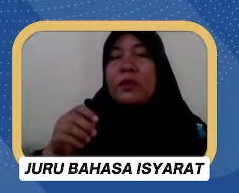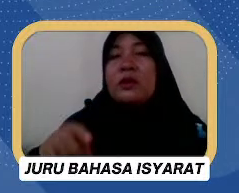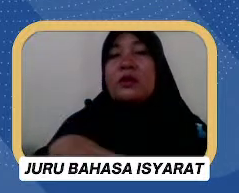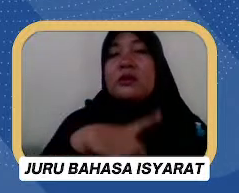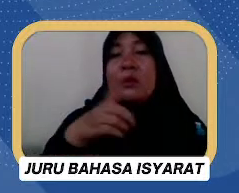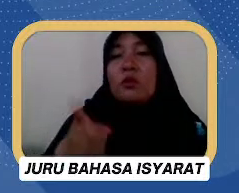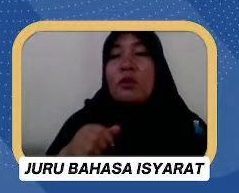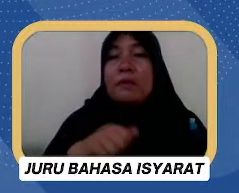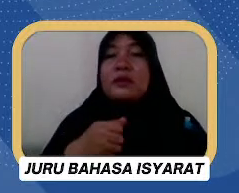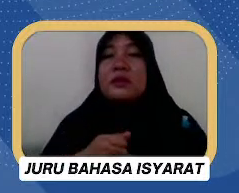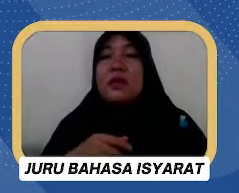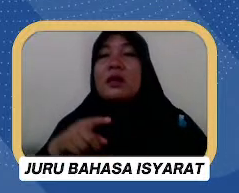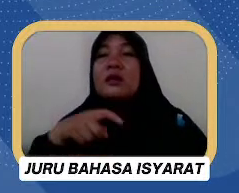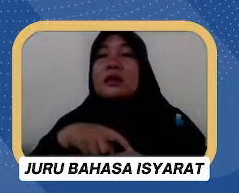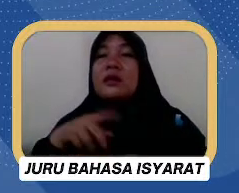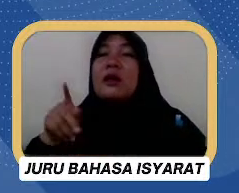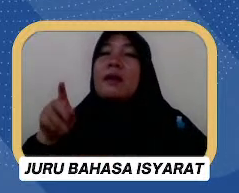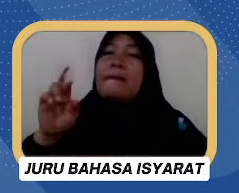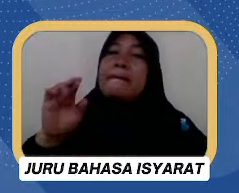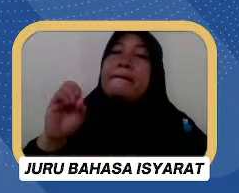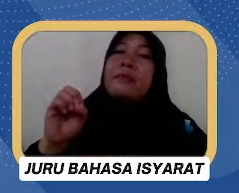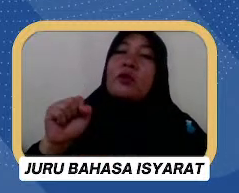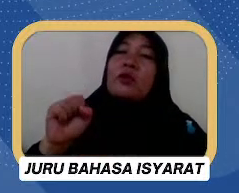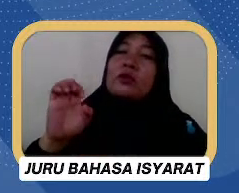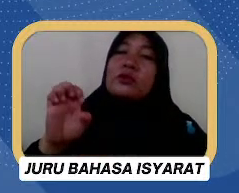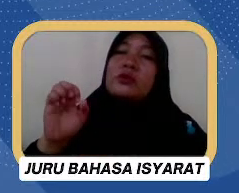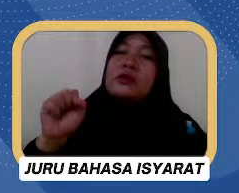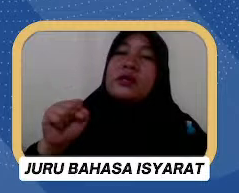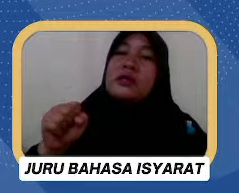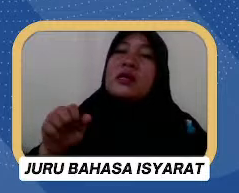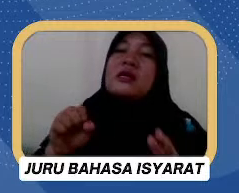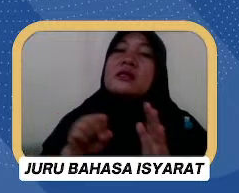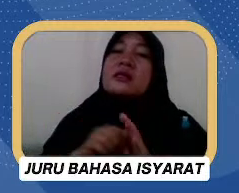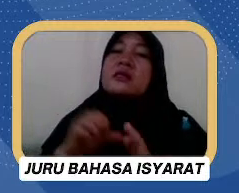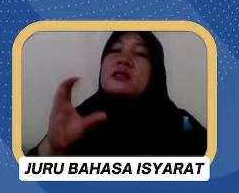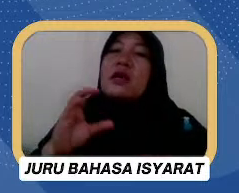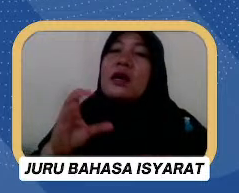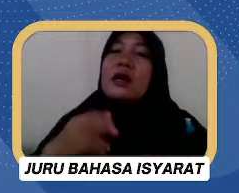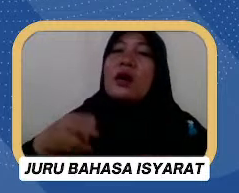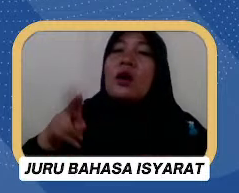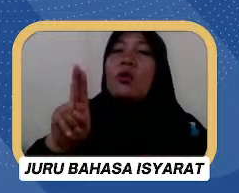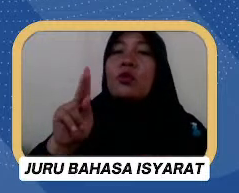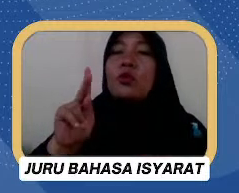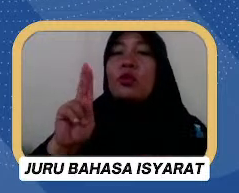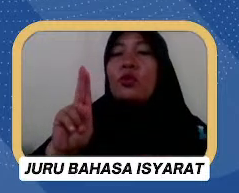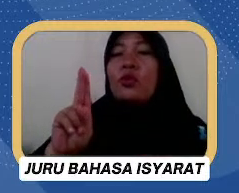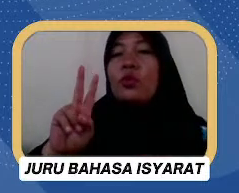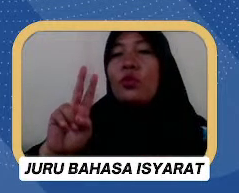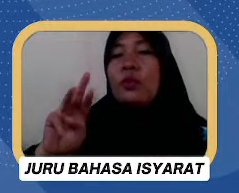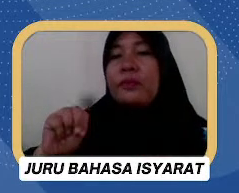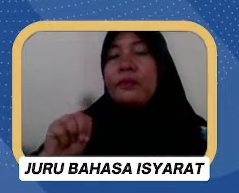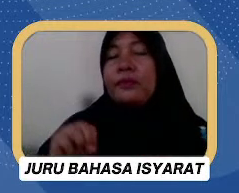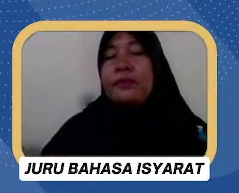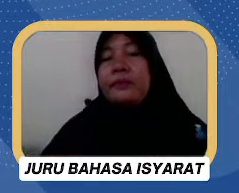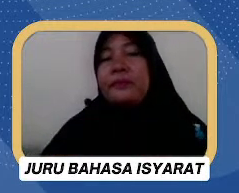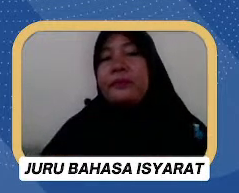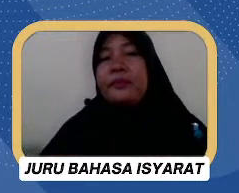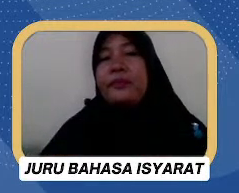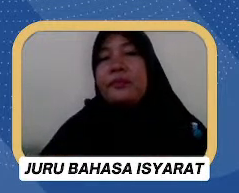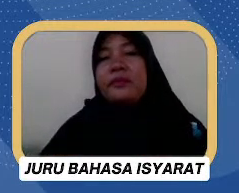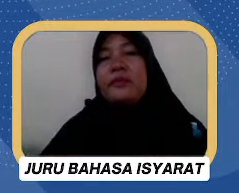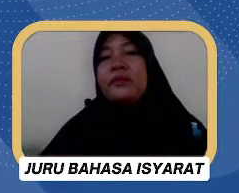hukum, tindakan-tindakan yang berbau pidana maupun perdata. Nah, dalam hal ini adalah berbau